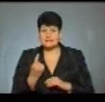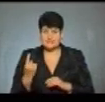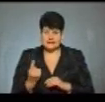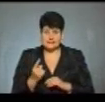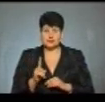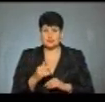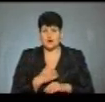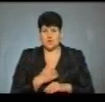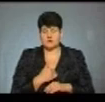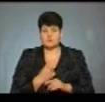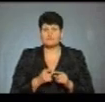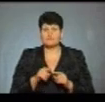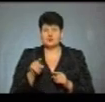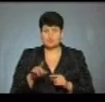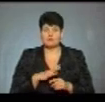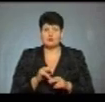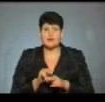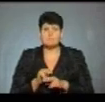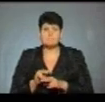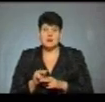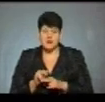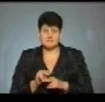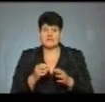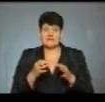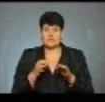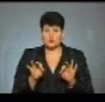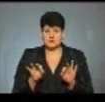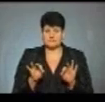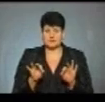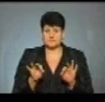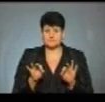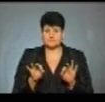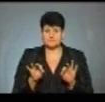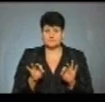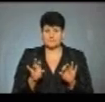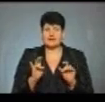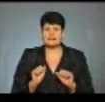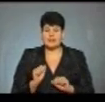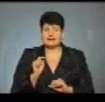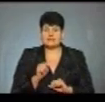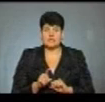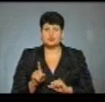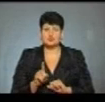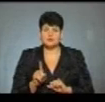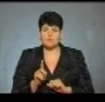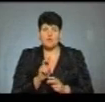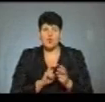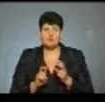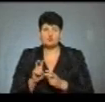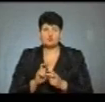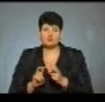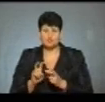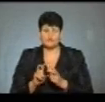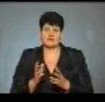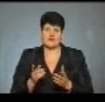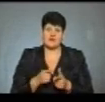б хотів все-таки, щоб в цьому була правка, в якому дозвіл на те, щоб обшукувати